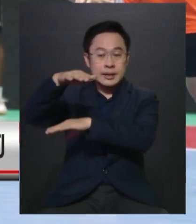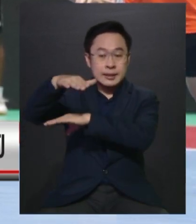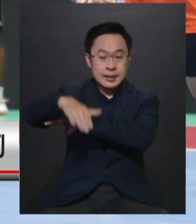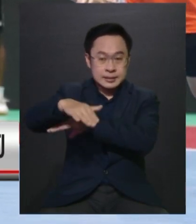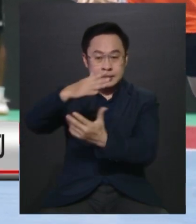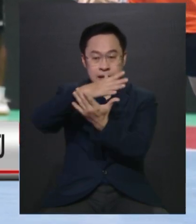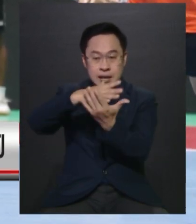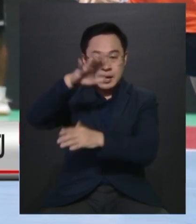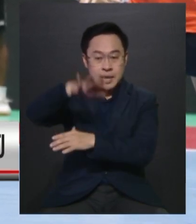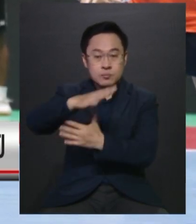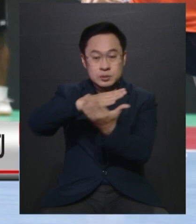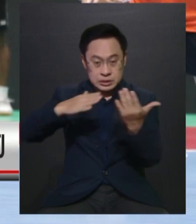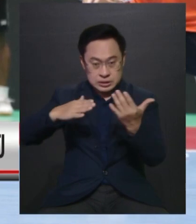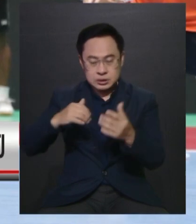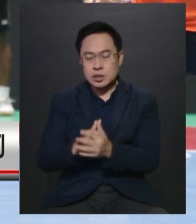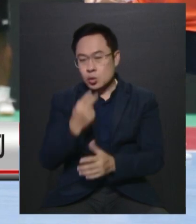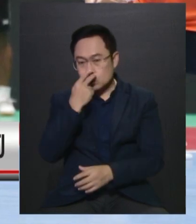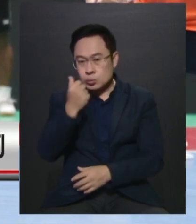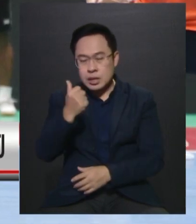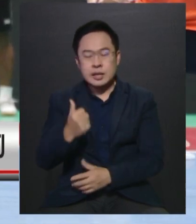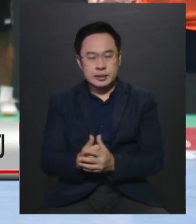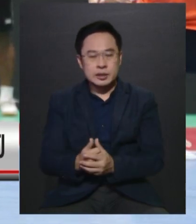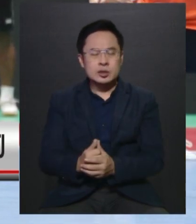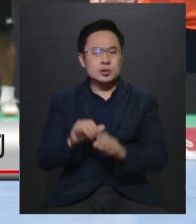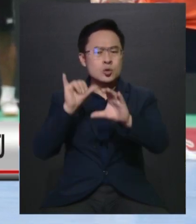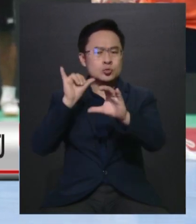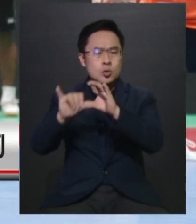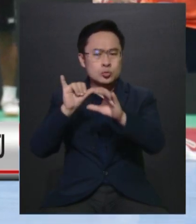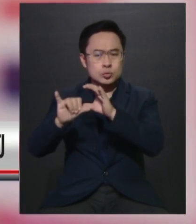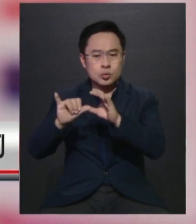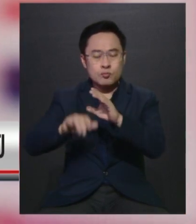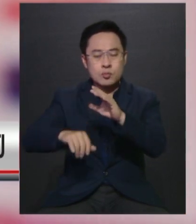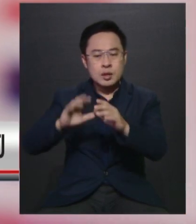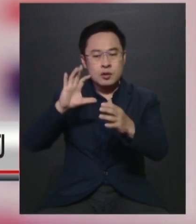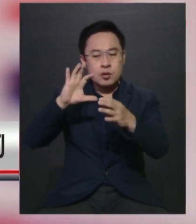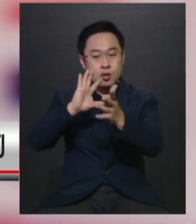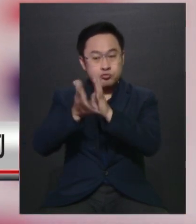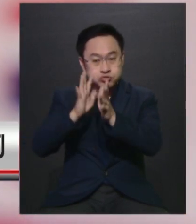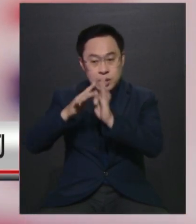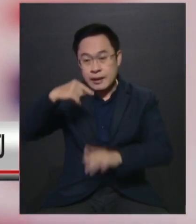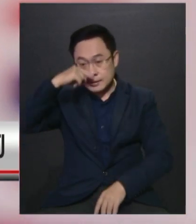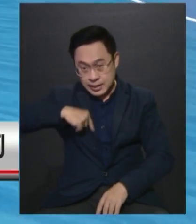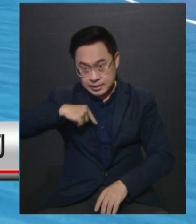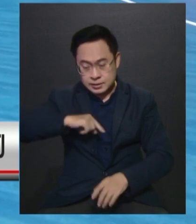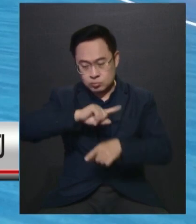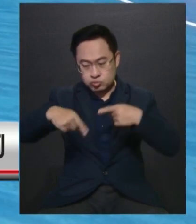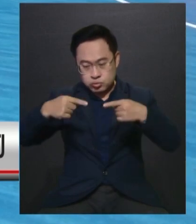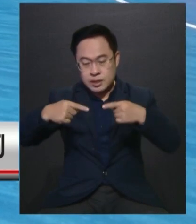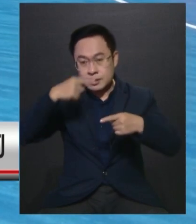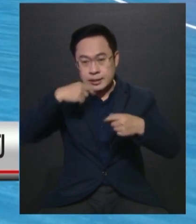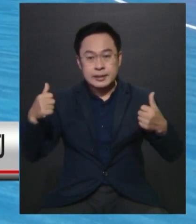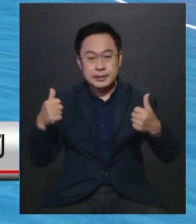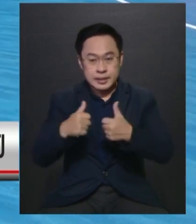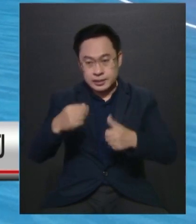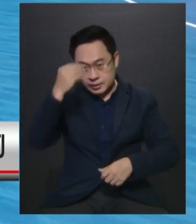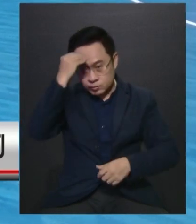นหรือว่าวันนี้เนี่ยจะมีการถ่ายทอดสดผ่านทาง YouTube Futsal Thailand ซึ่งเกมนัดชิงชนะเลิศเจอกับญี่ปุ่นไทยเนี่ยก็จะแข่งขัน